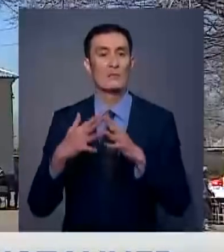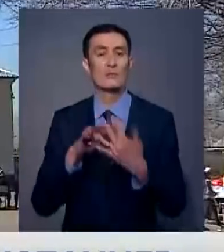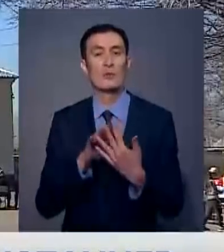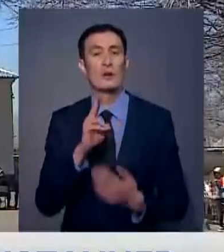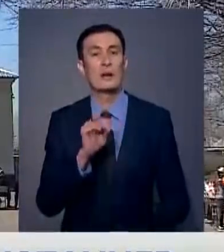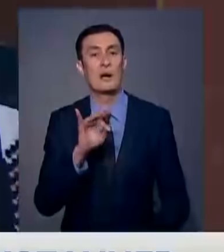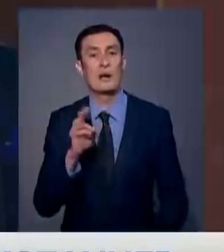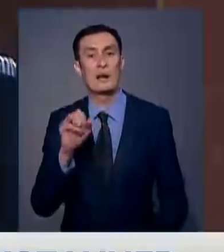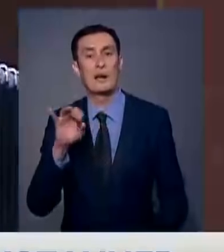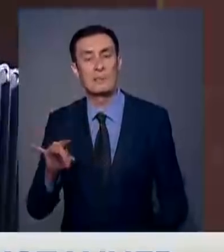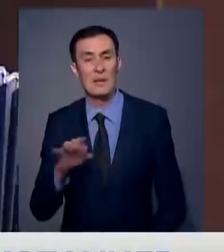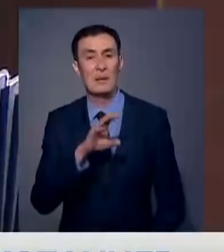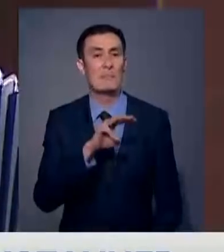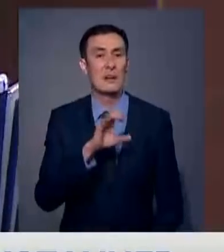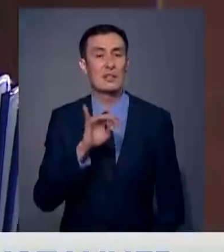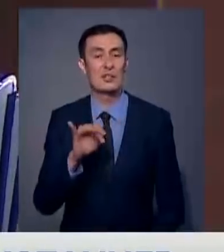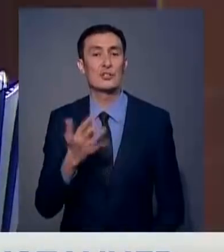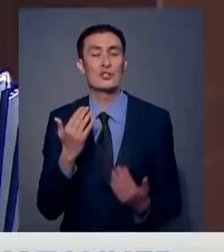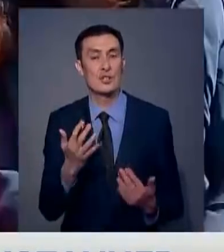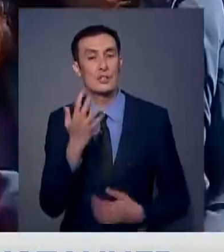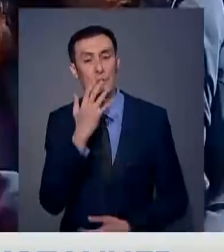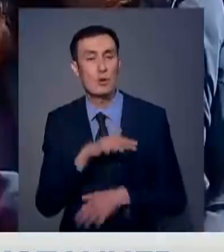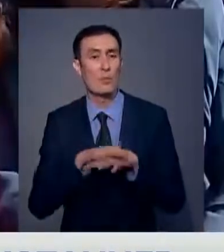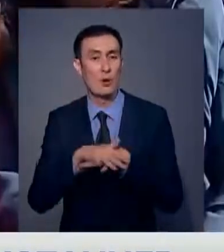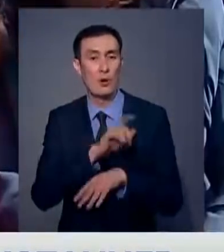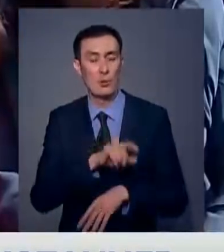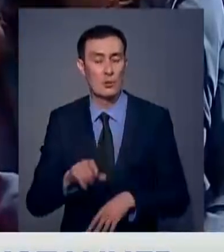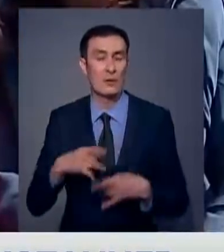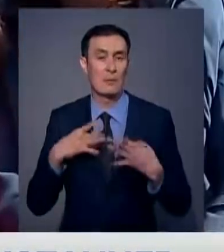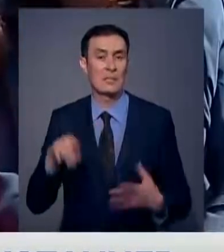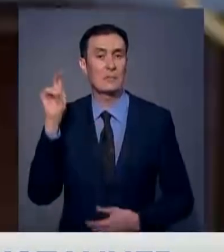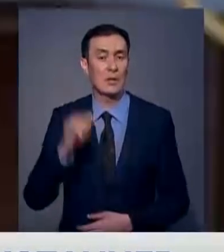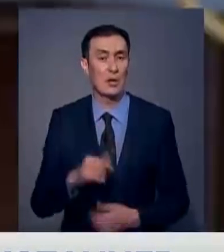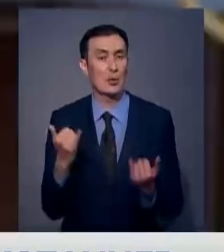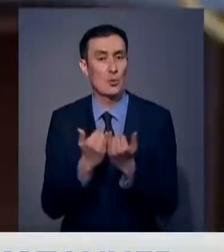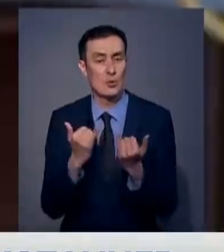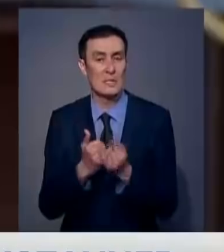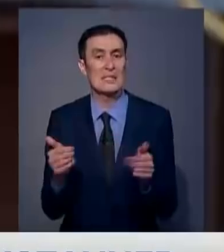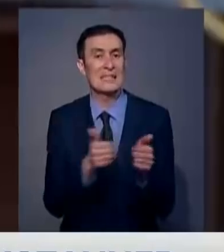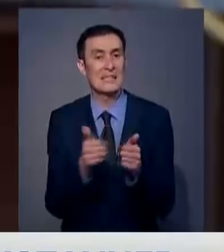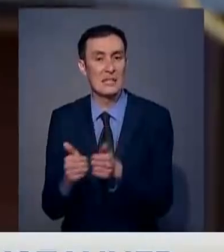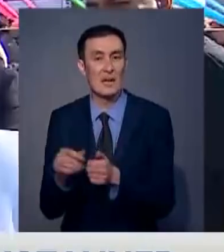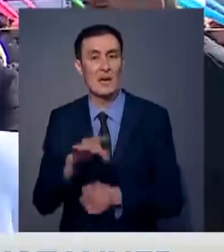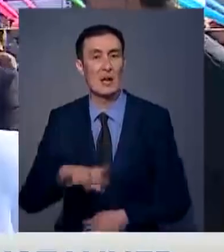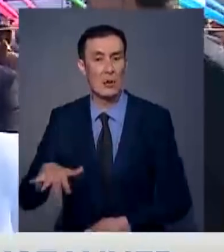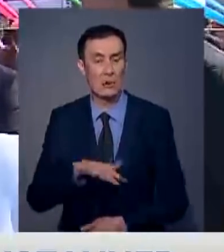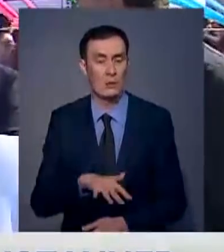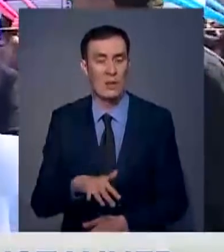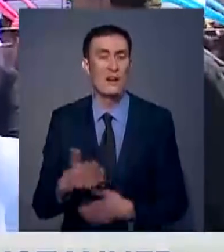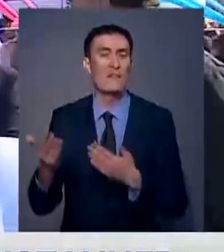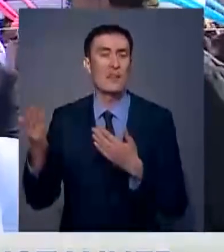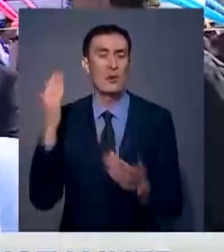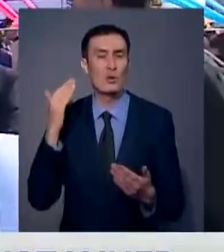Акимир, Суртобе и Масанчи тепло и многолюдно. Кроме местных жителей, на праздник приехали гости из соседних районов. Те в